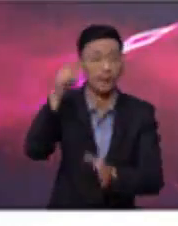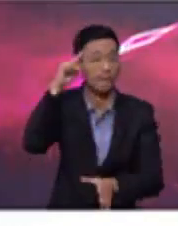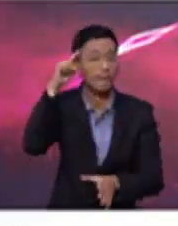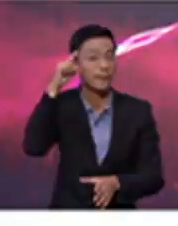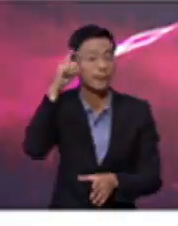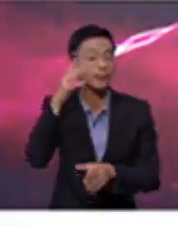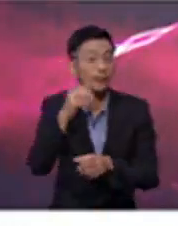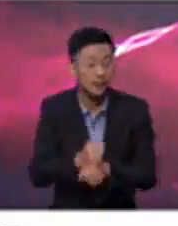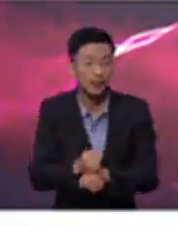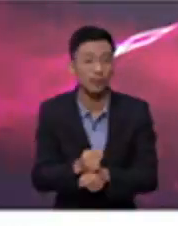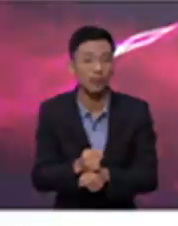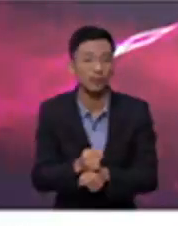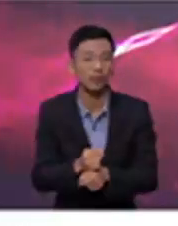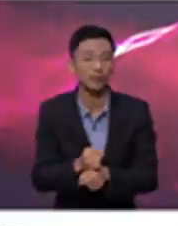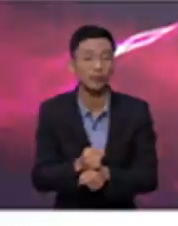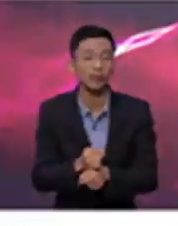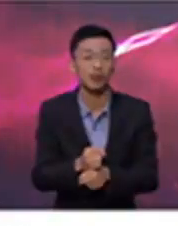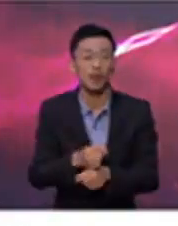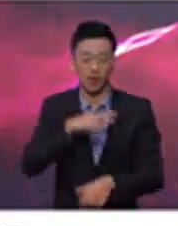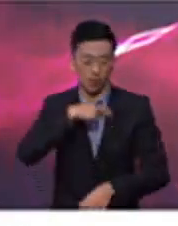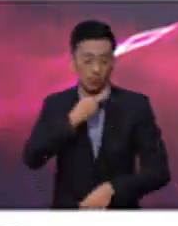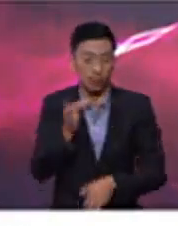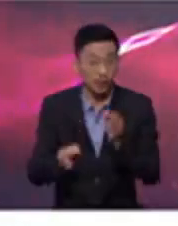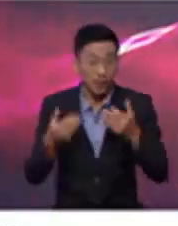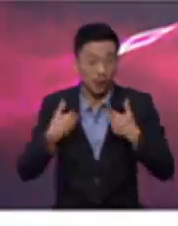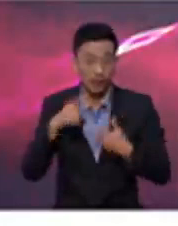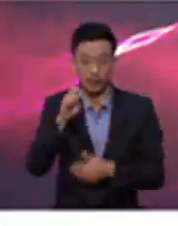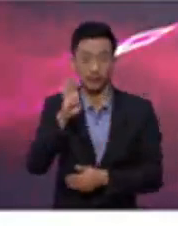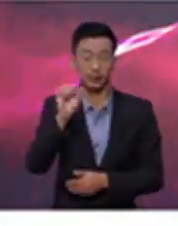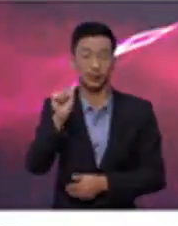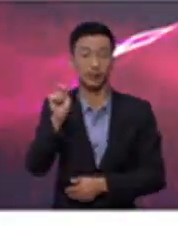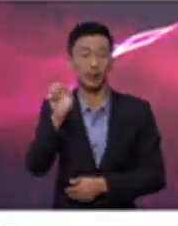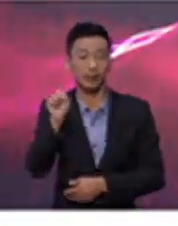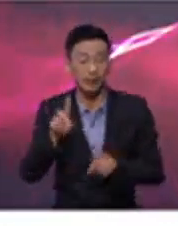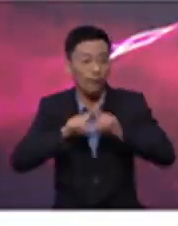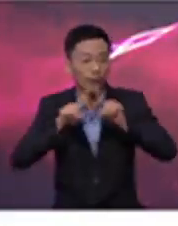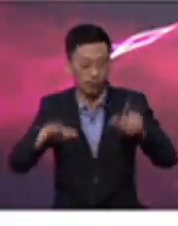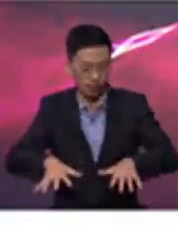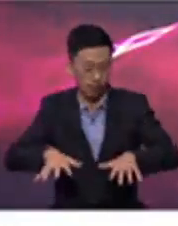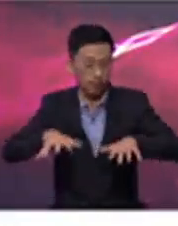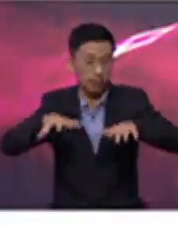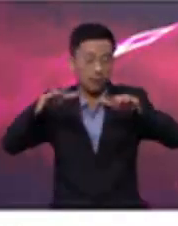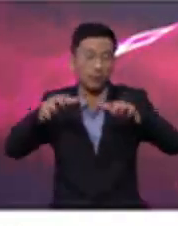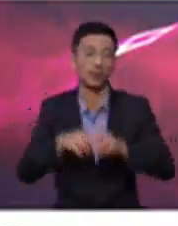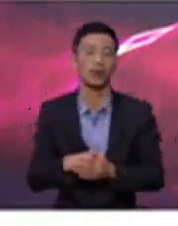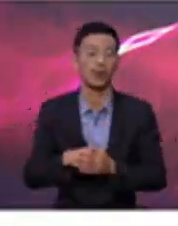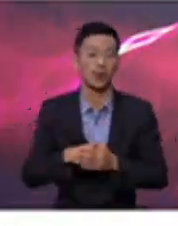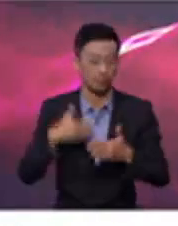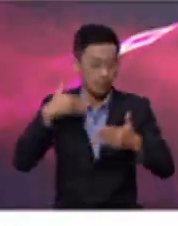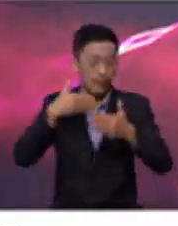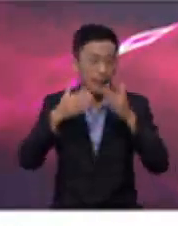Percayalah tak guna ada tebatan tapi air dapat Melah juga sampai ke Bandar dan